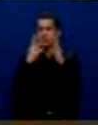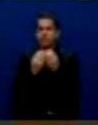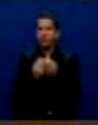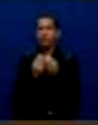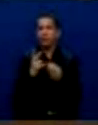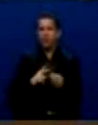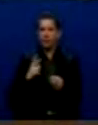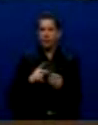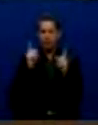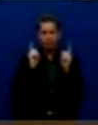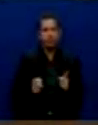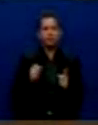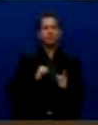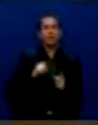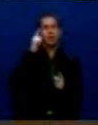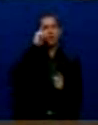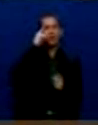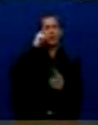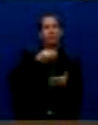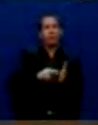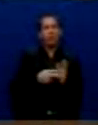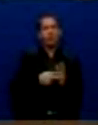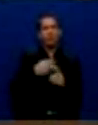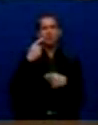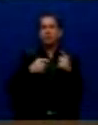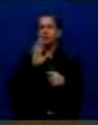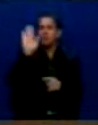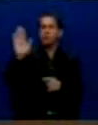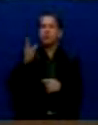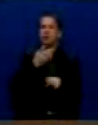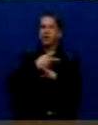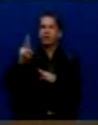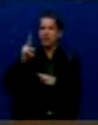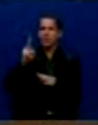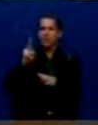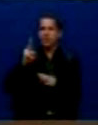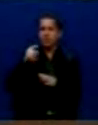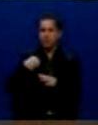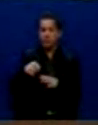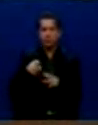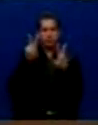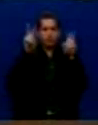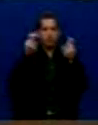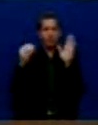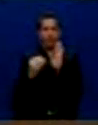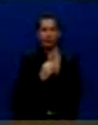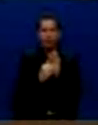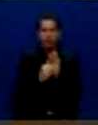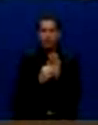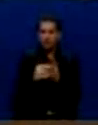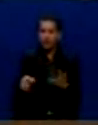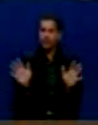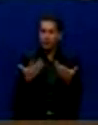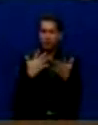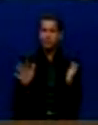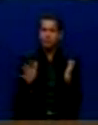ketë domosdoshmërisht një opinion politik për një konflikt të armatosur që ndodh jashtë Kosovës. Dhe kjo shprehja e këtij opinioni publik, nëse është në favor të atij